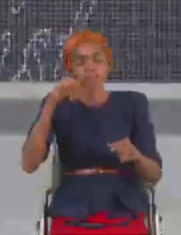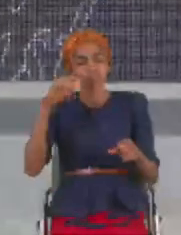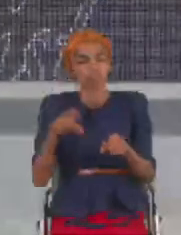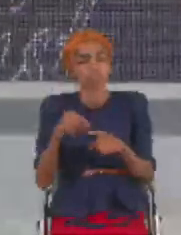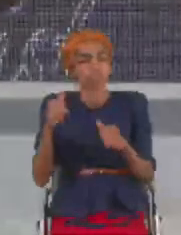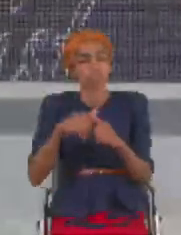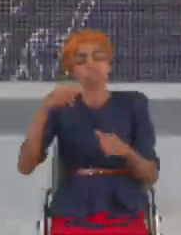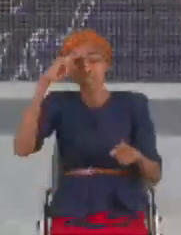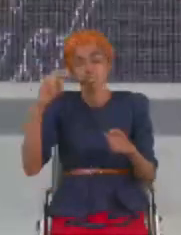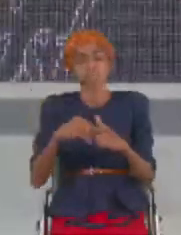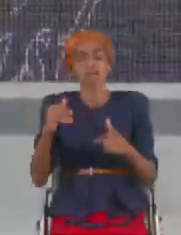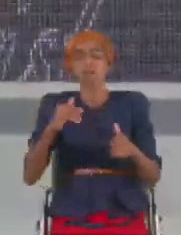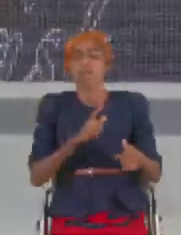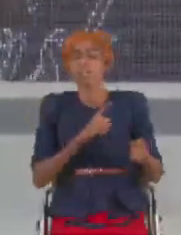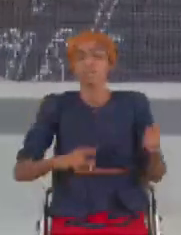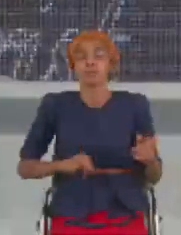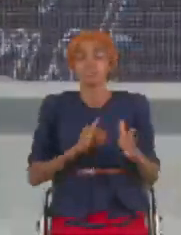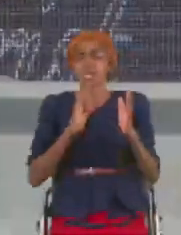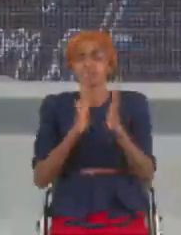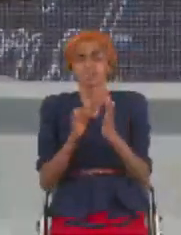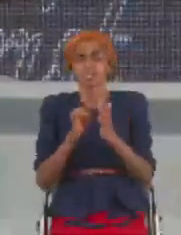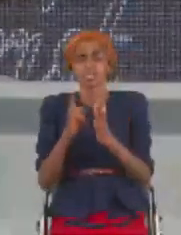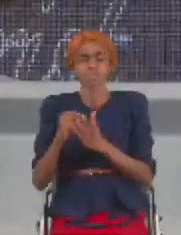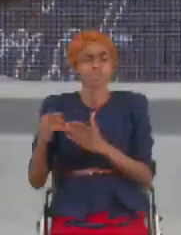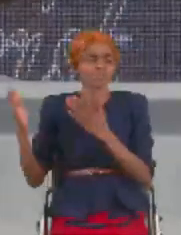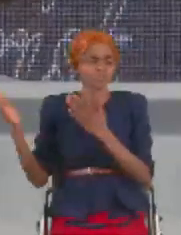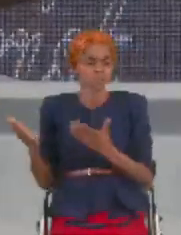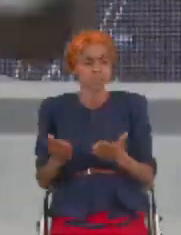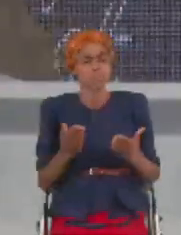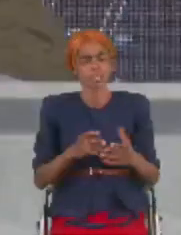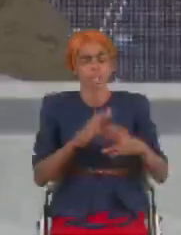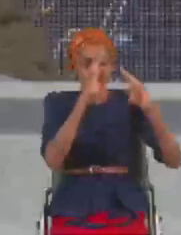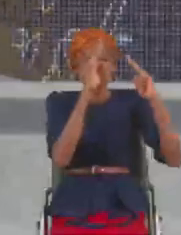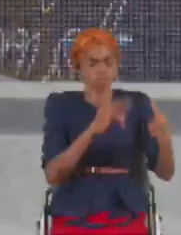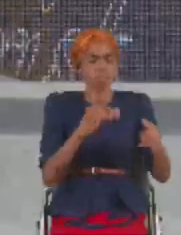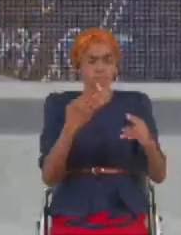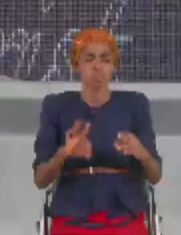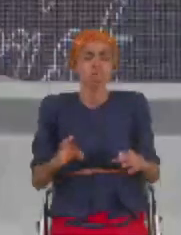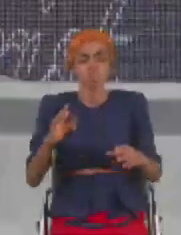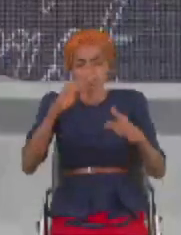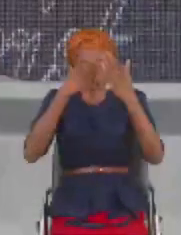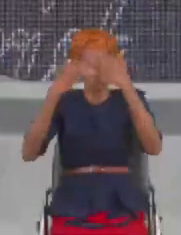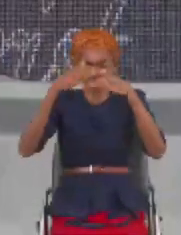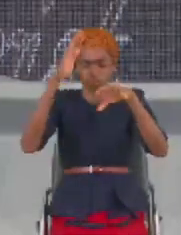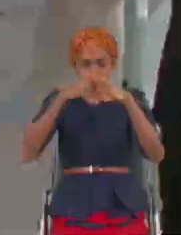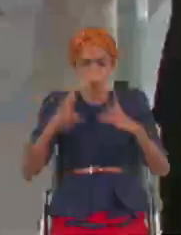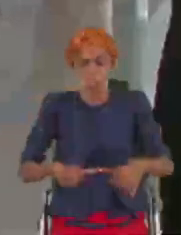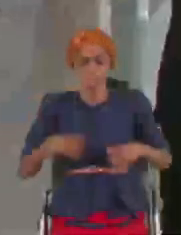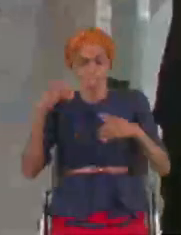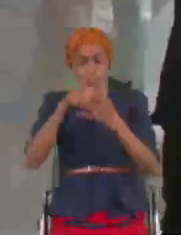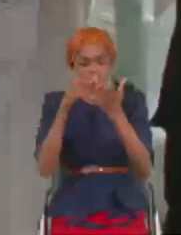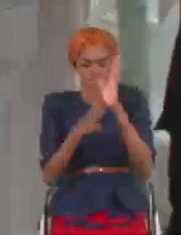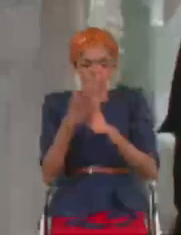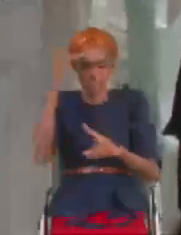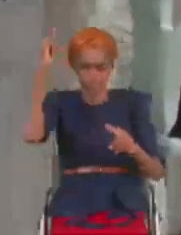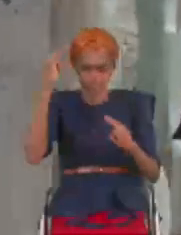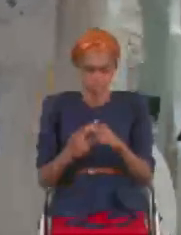devant toi seigneur au prix en voie logicielle dans le vie aux nobles